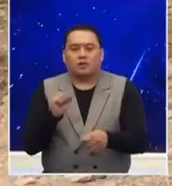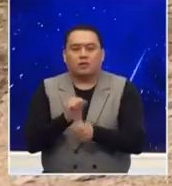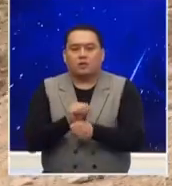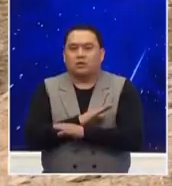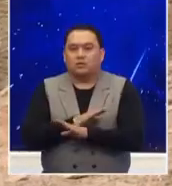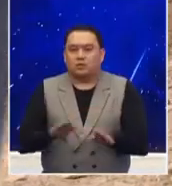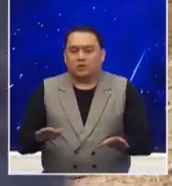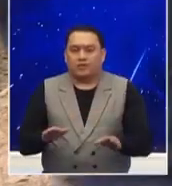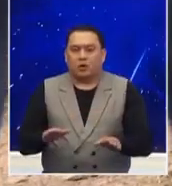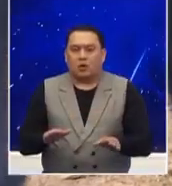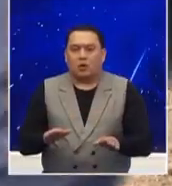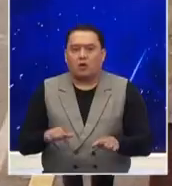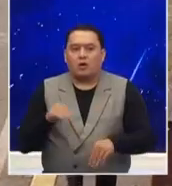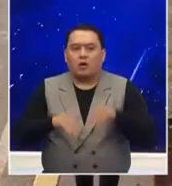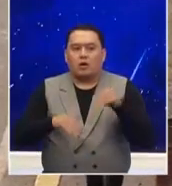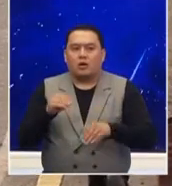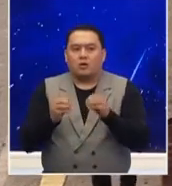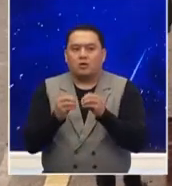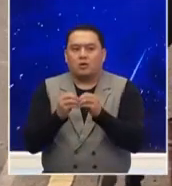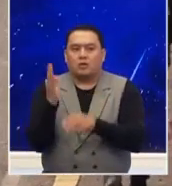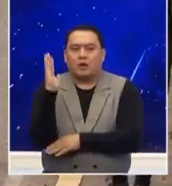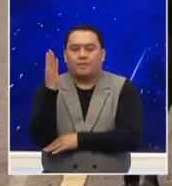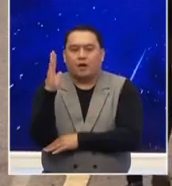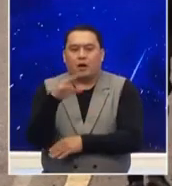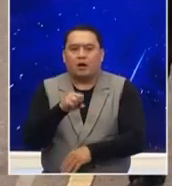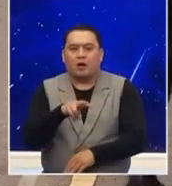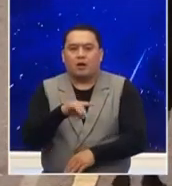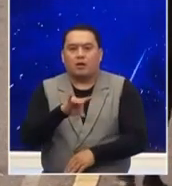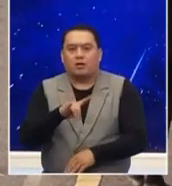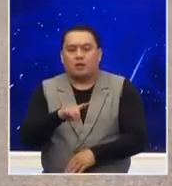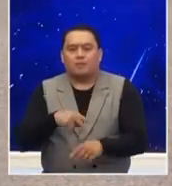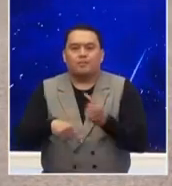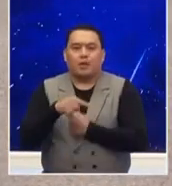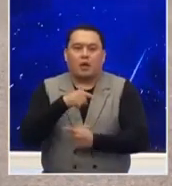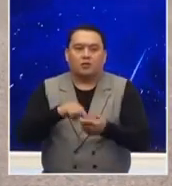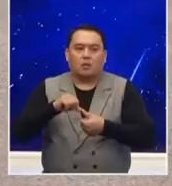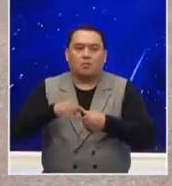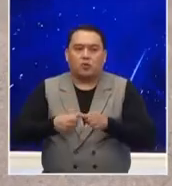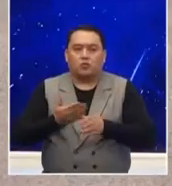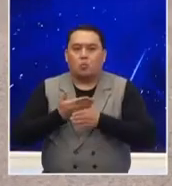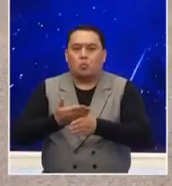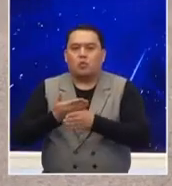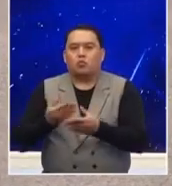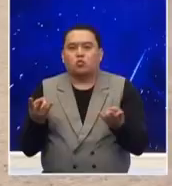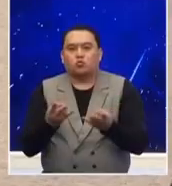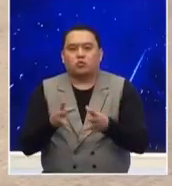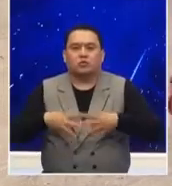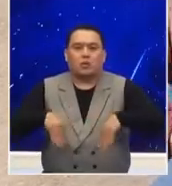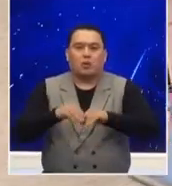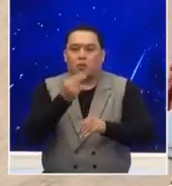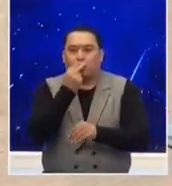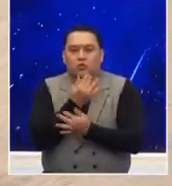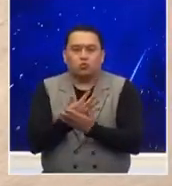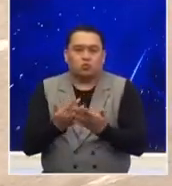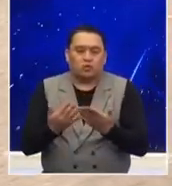не заканчиваются. Он посадил около 10 елей на перевале Архарлы. Также предприниматель на постоянной основе помогает нуждающимся продуктами